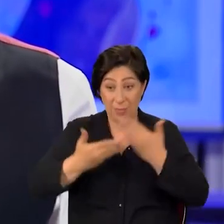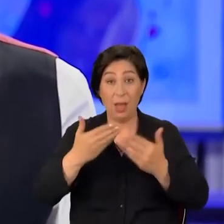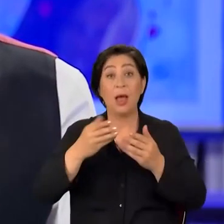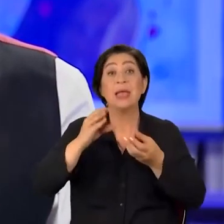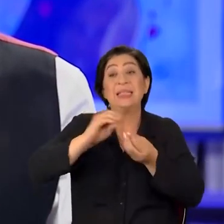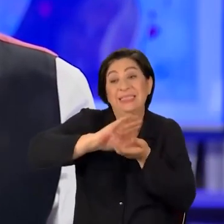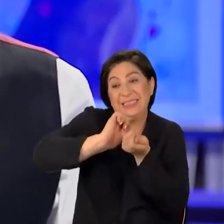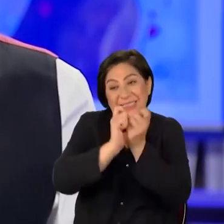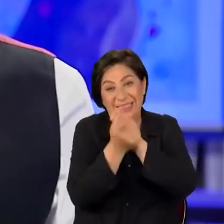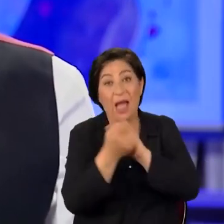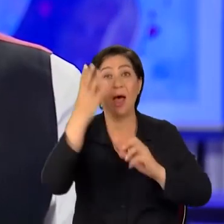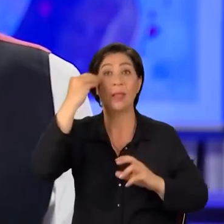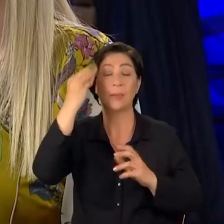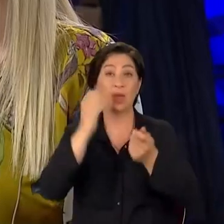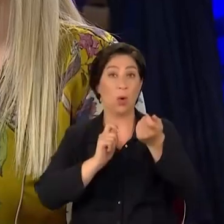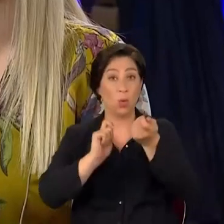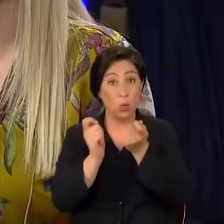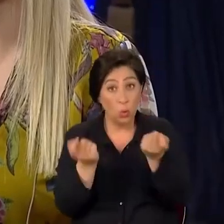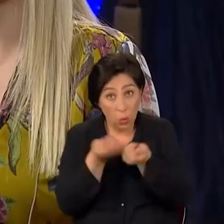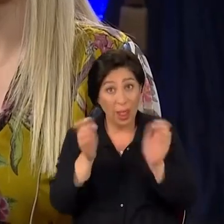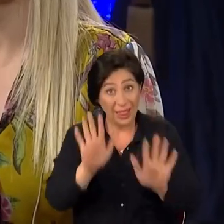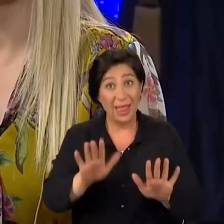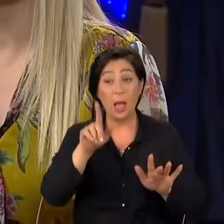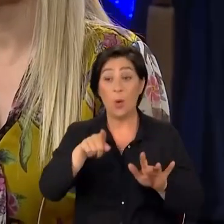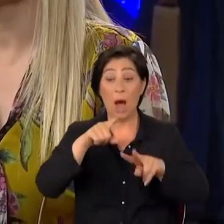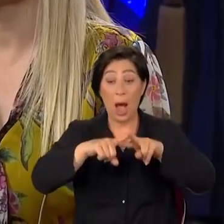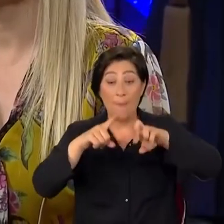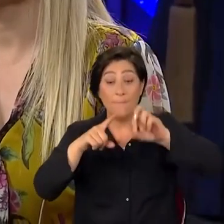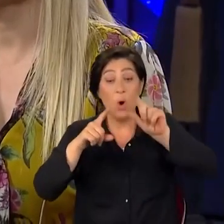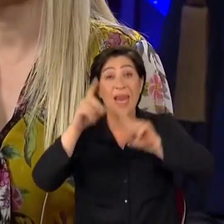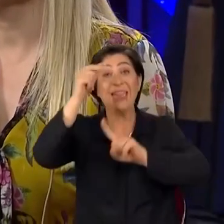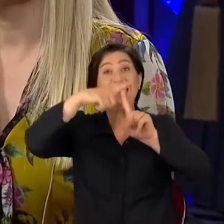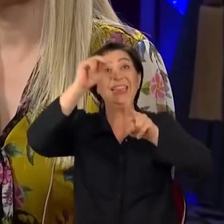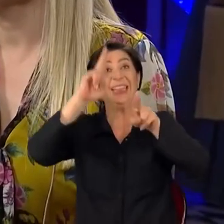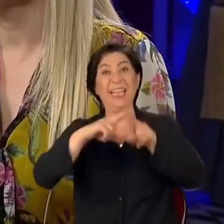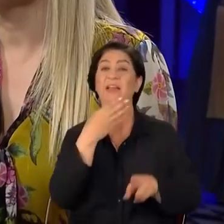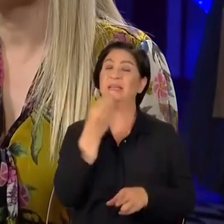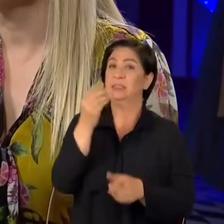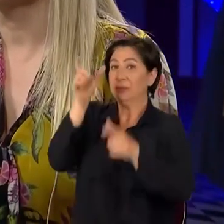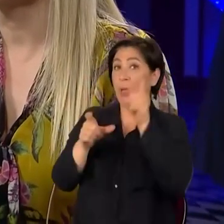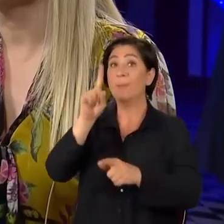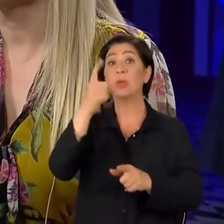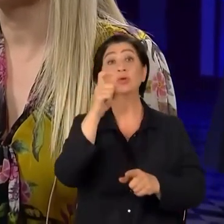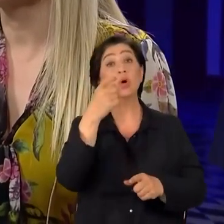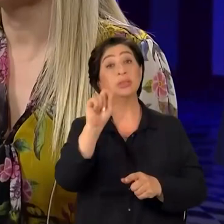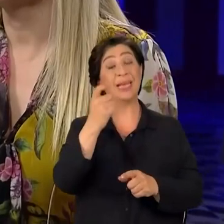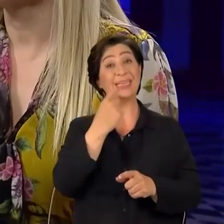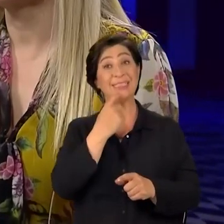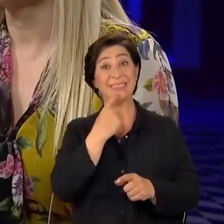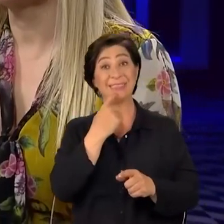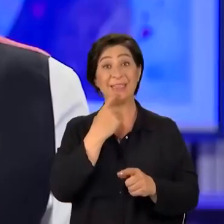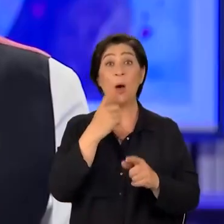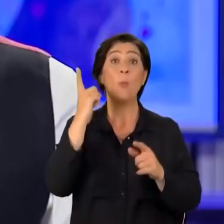depolitize anlamında kullanılan apolitik gençlik söylemi özellikle 90'larda popüler dile